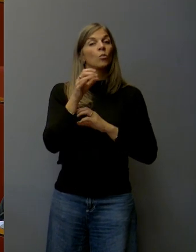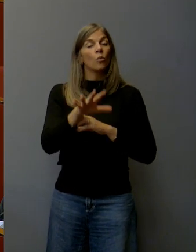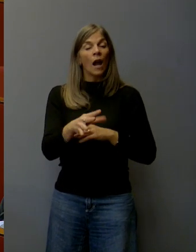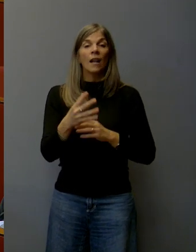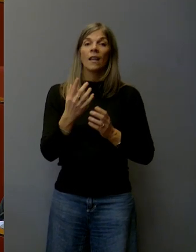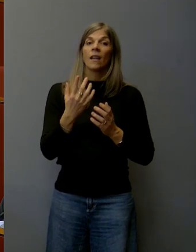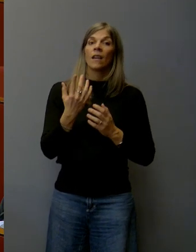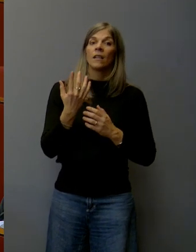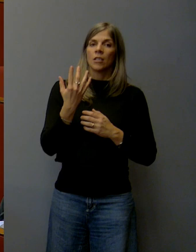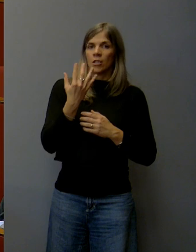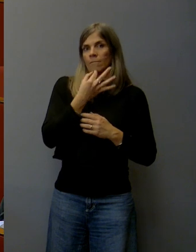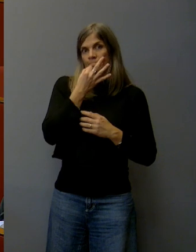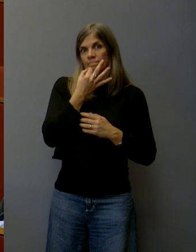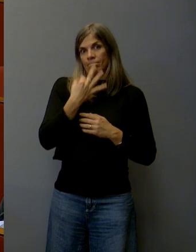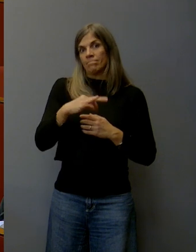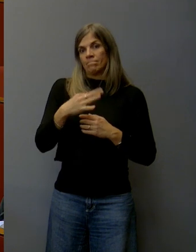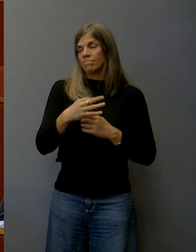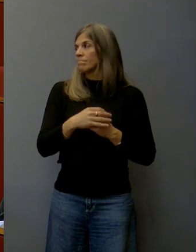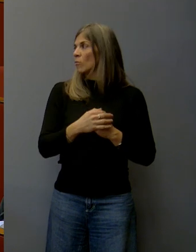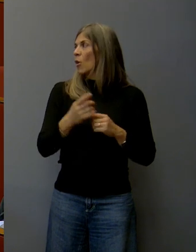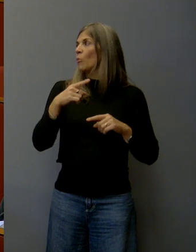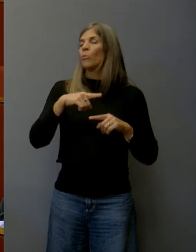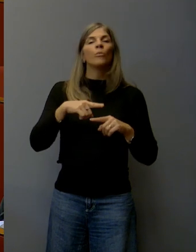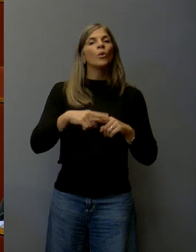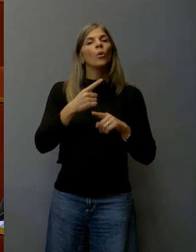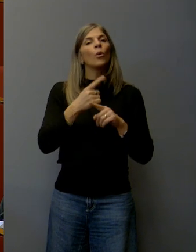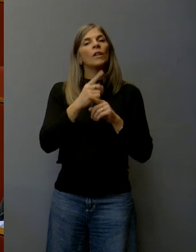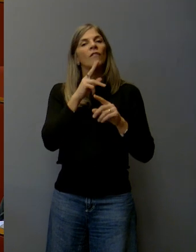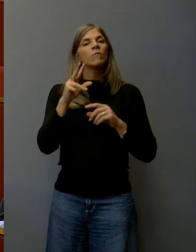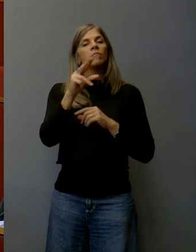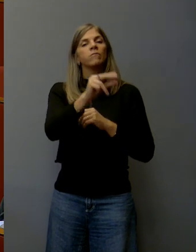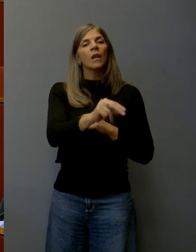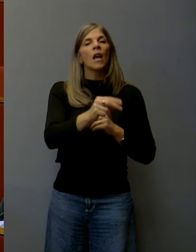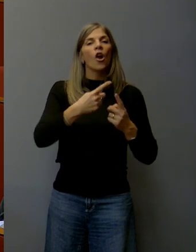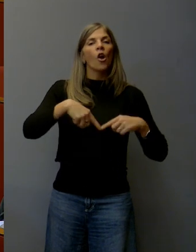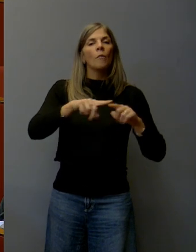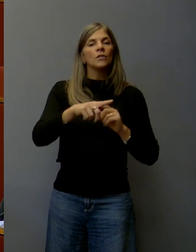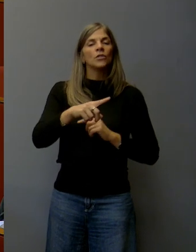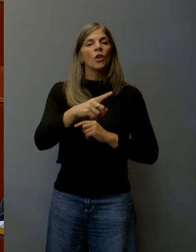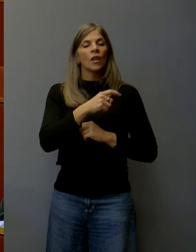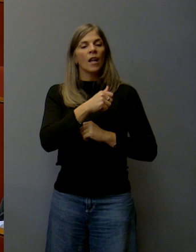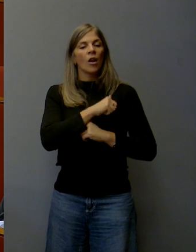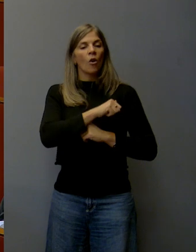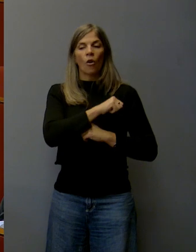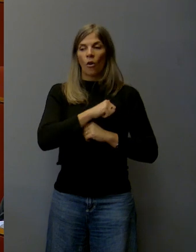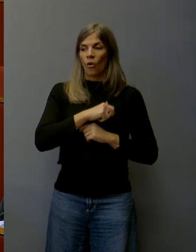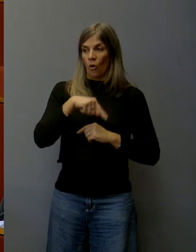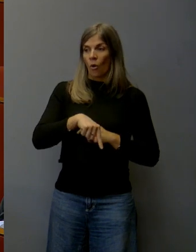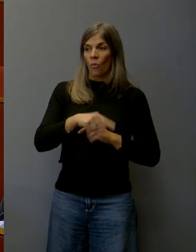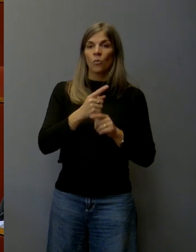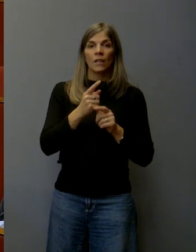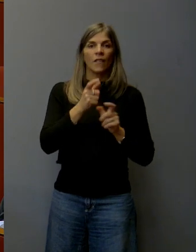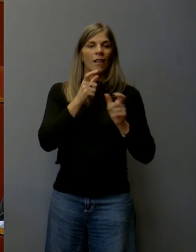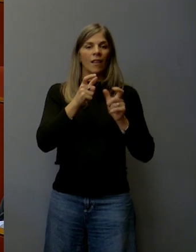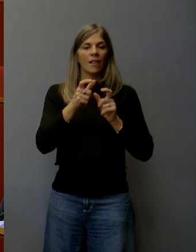e poi ahimè riferire in apposita commissione consiliare questo appare la parte più difficile Chissà che verrà a